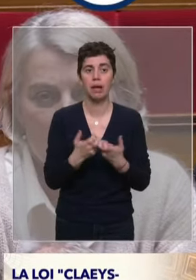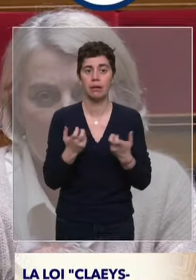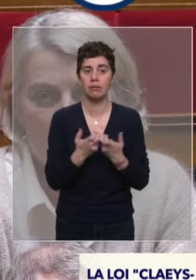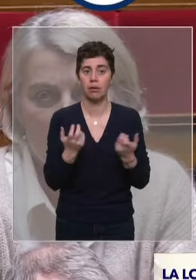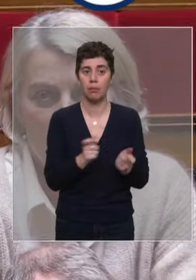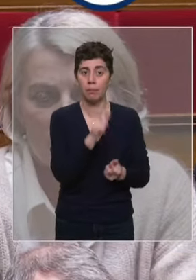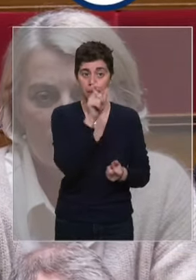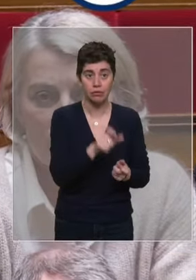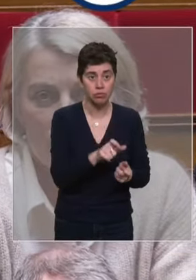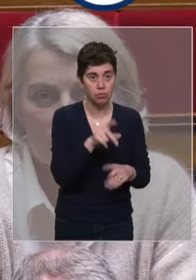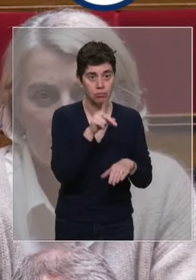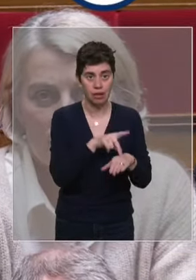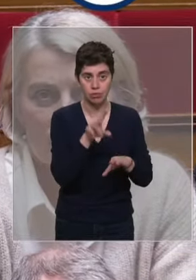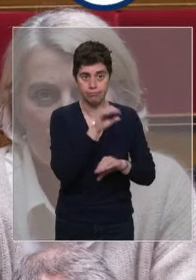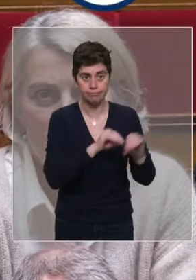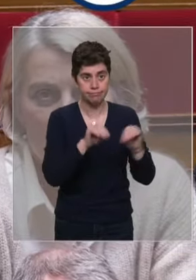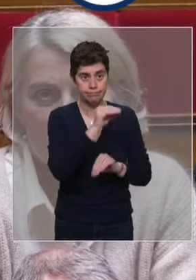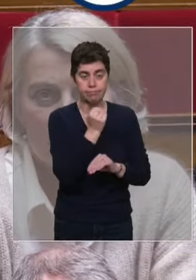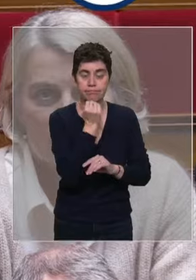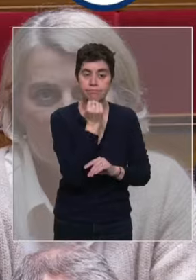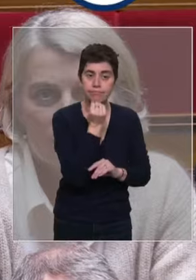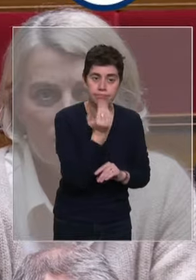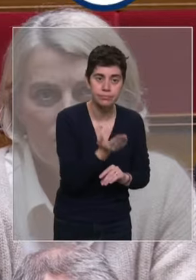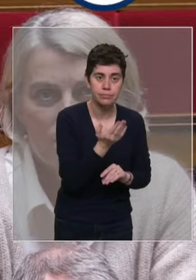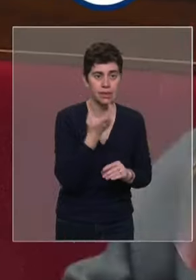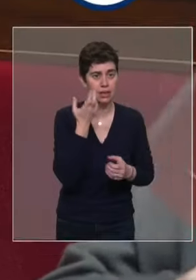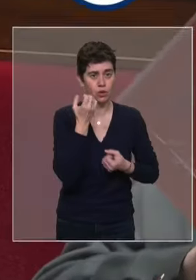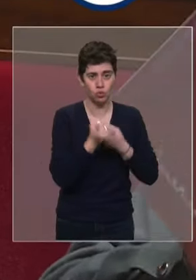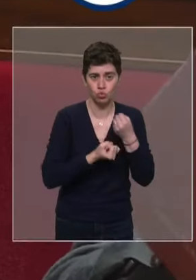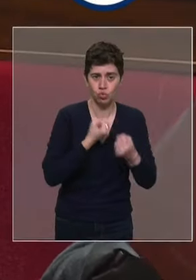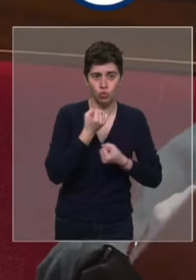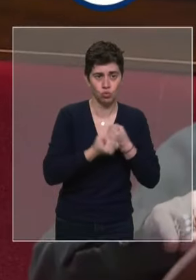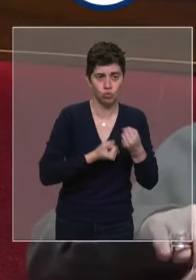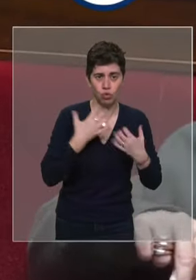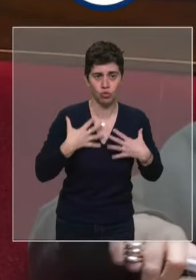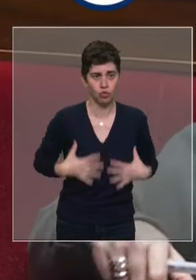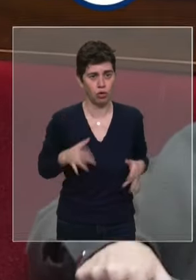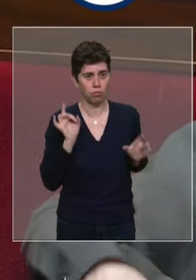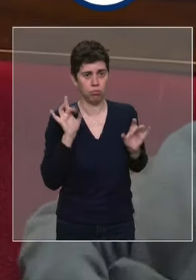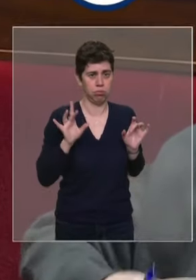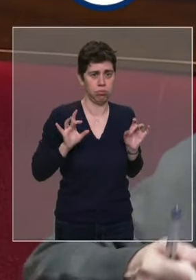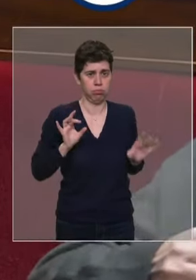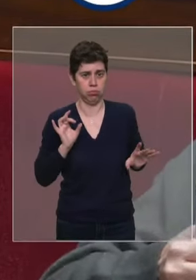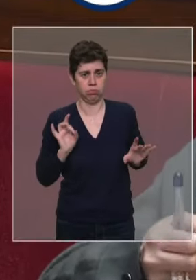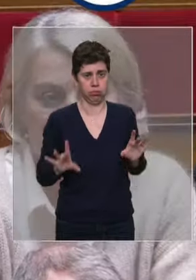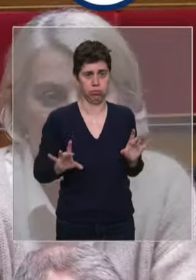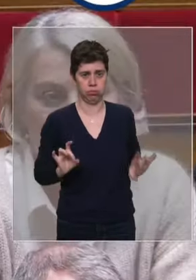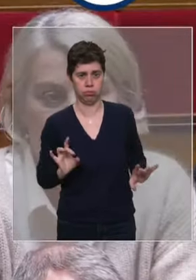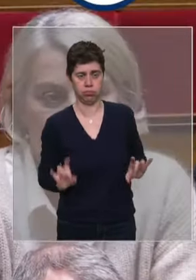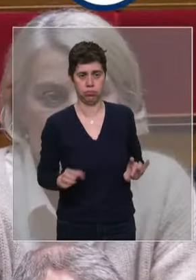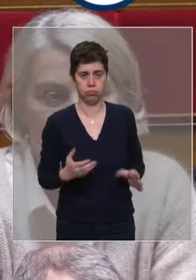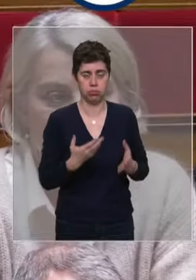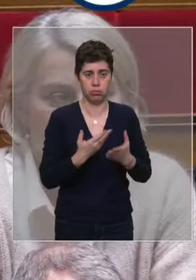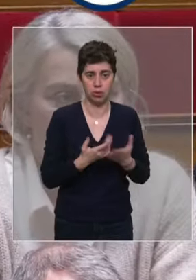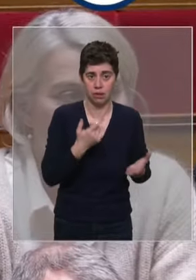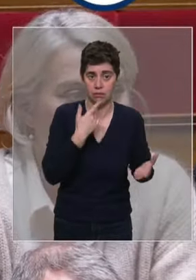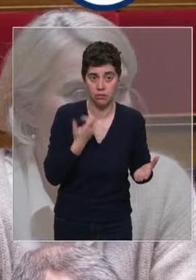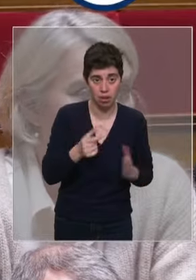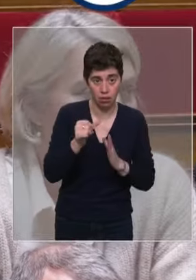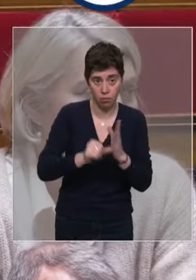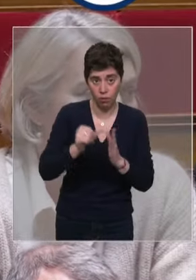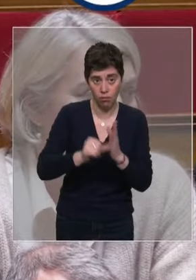patients incurables présentant des souffrances réfractaires dont le pronostic vital n'est seulement que de quelques